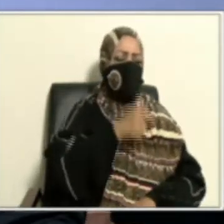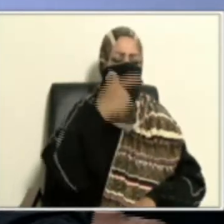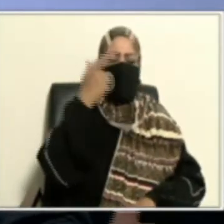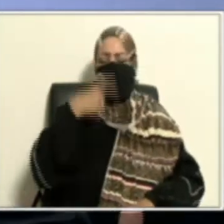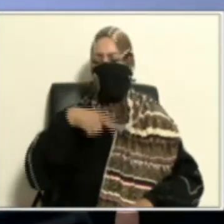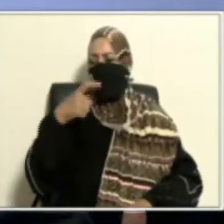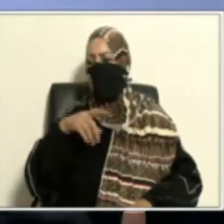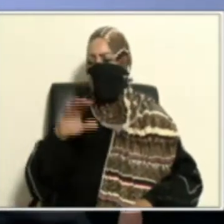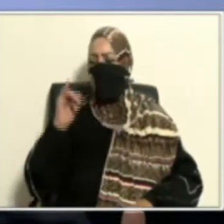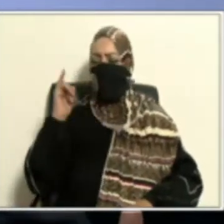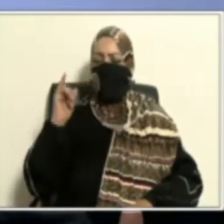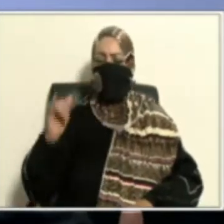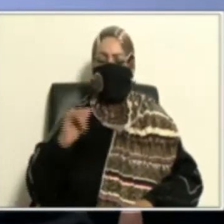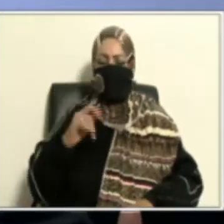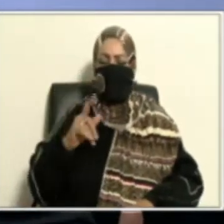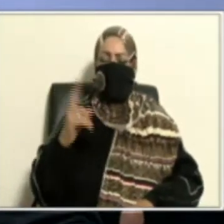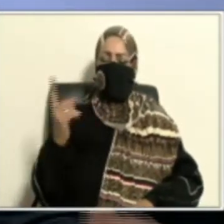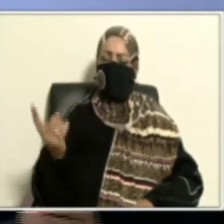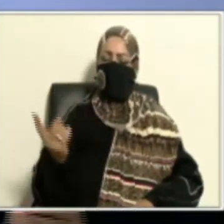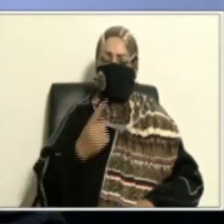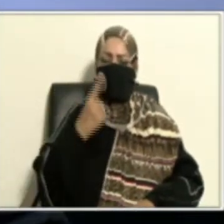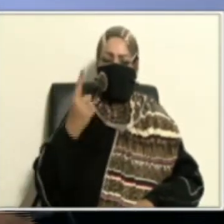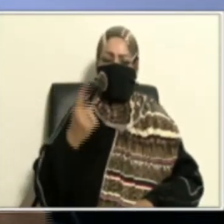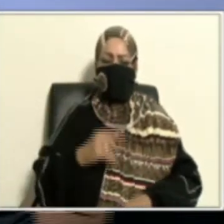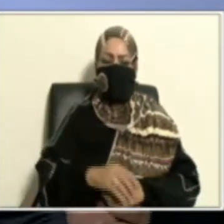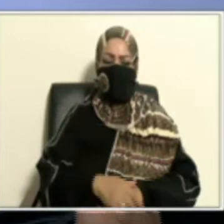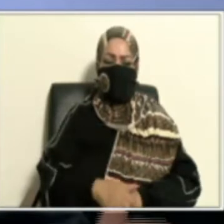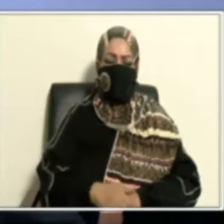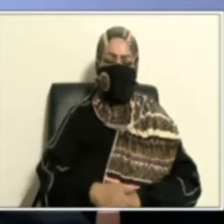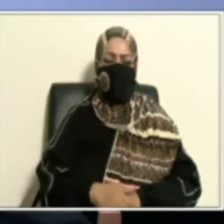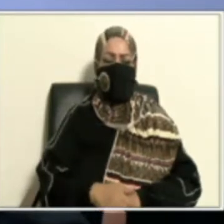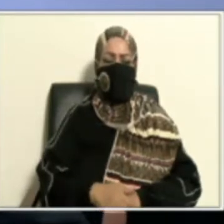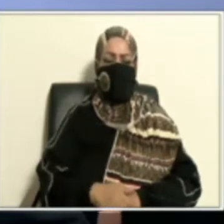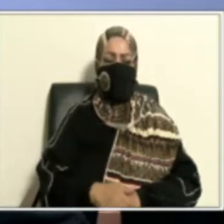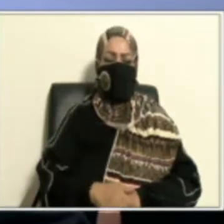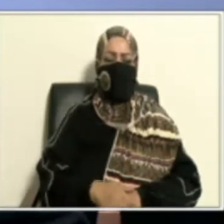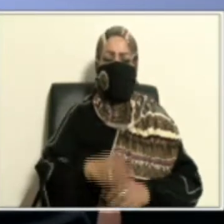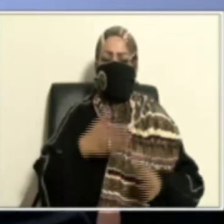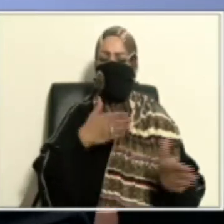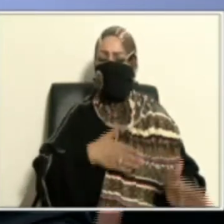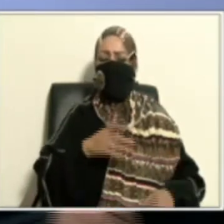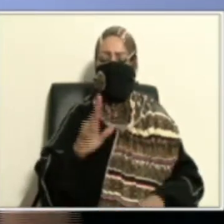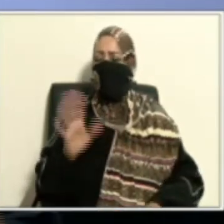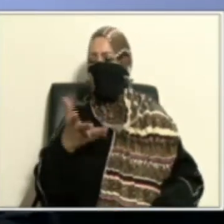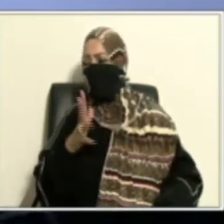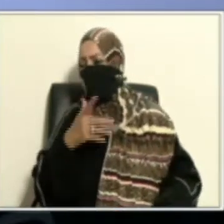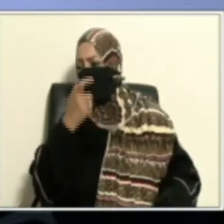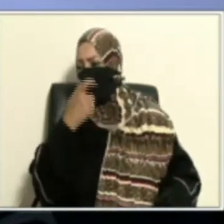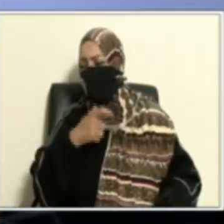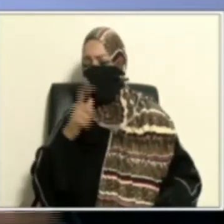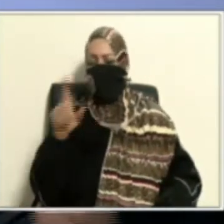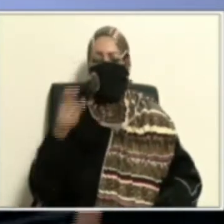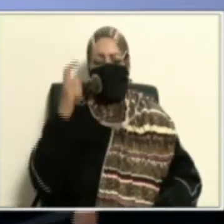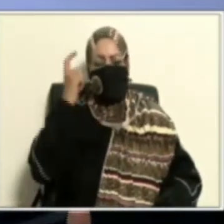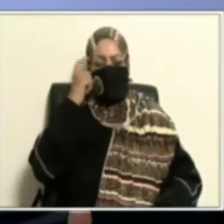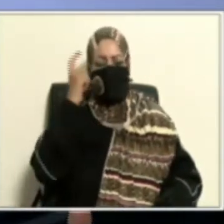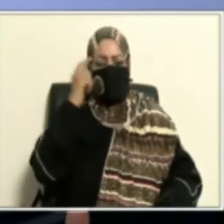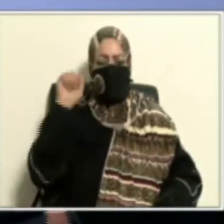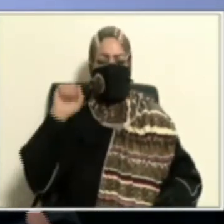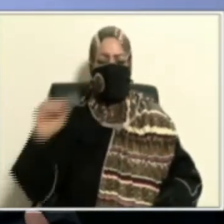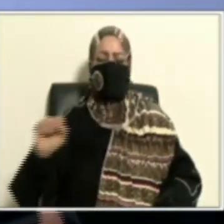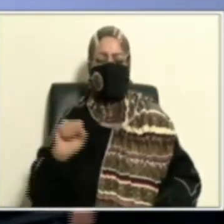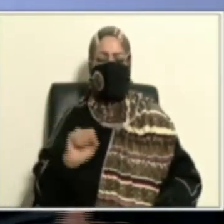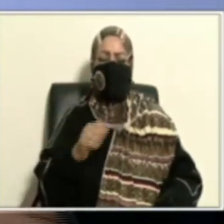أهل، يحتاج أهله. الحديث صنعة من لا صنعة له. الباري عز وجل يقول ولقد يسرنا